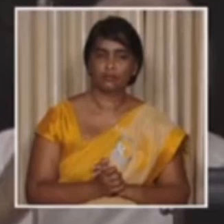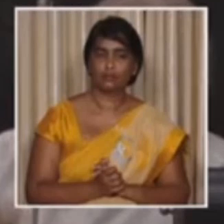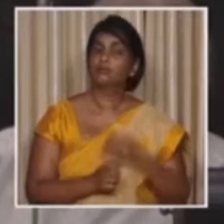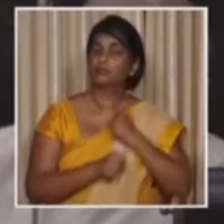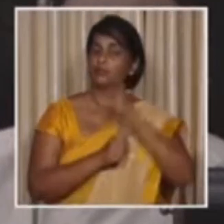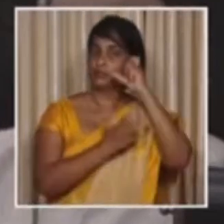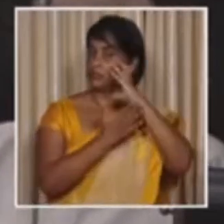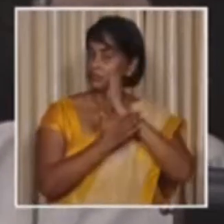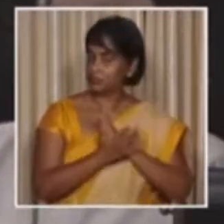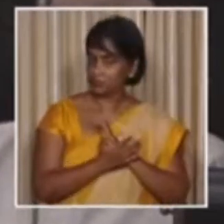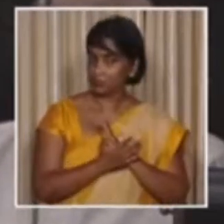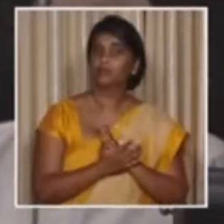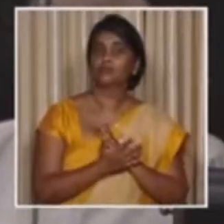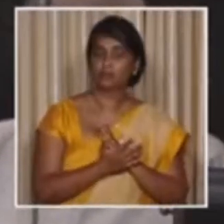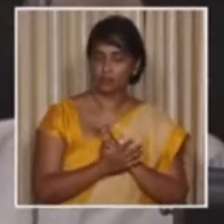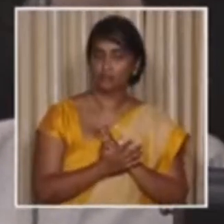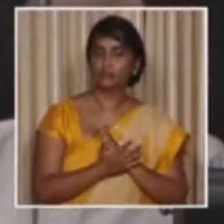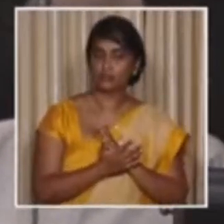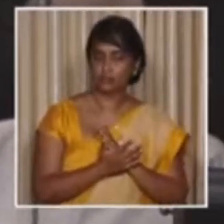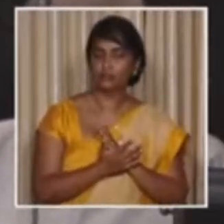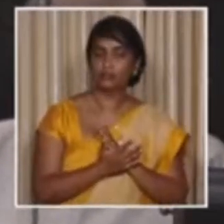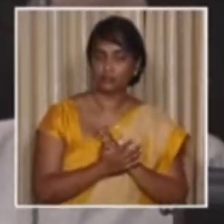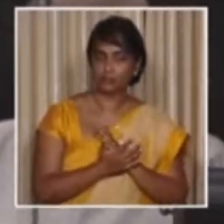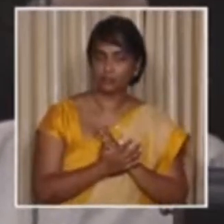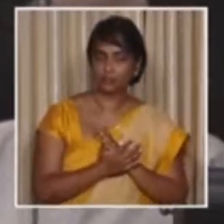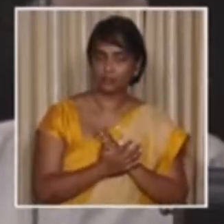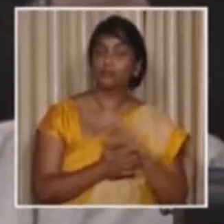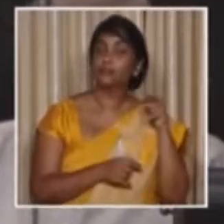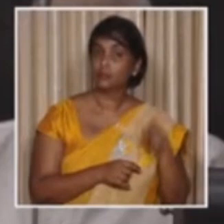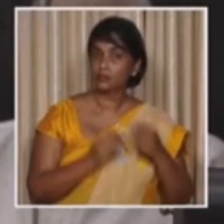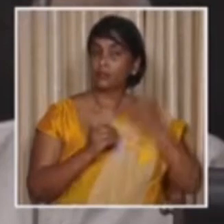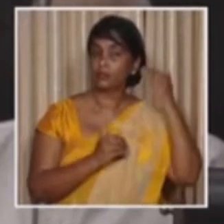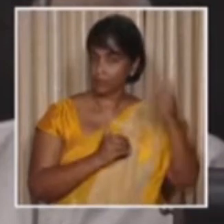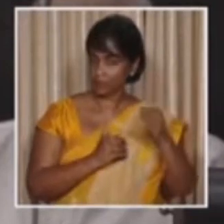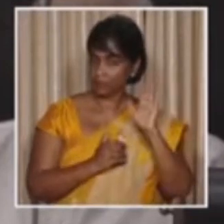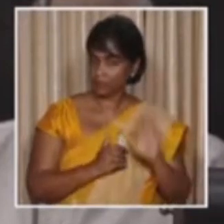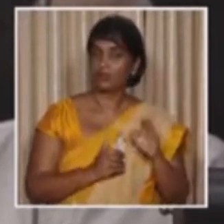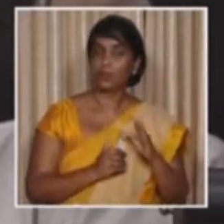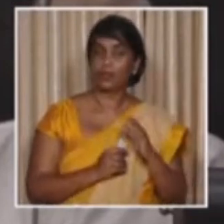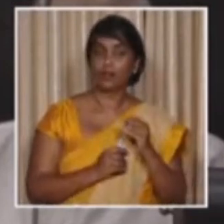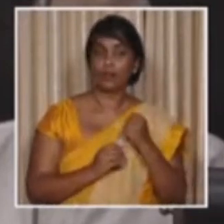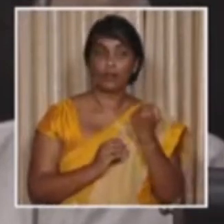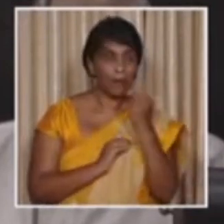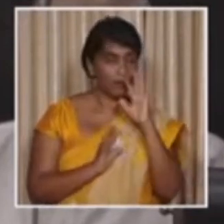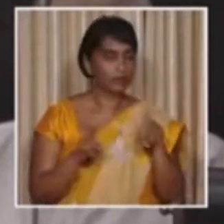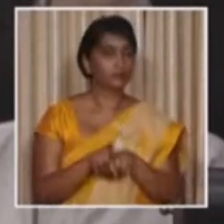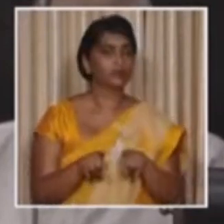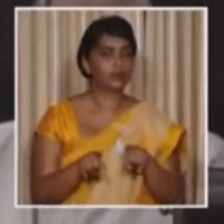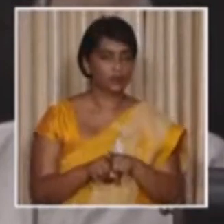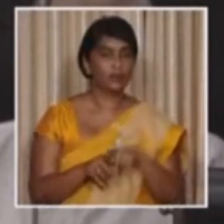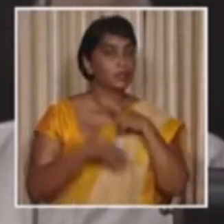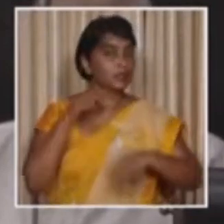ආණ්ඩුකම ව්‍යවස්ථාවේ රතුලස විය සම්පූර්ණ කර ඇත්තා වූද මෙහි මින්මතු විධාන සලස්ව ඇති පරිදි